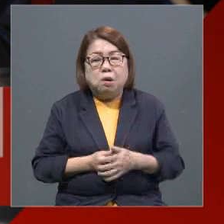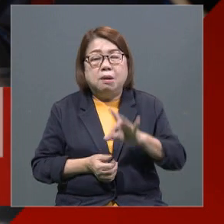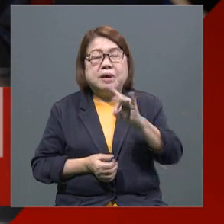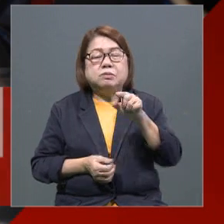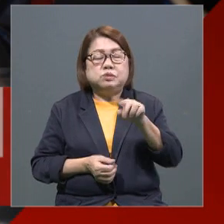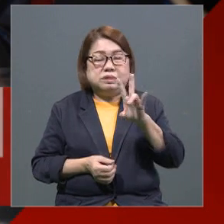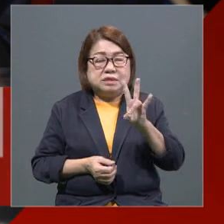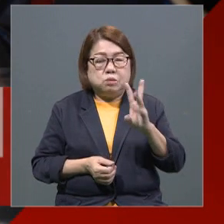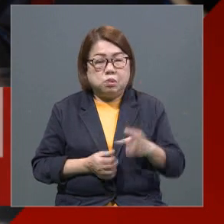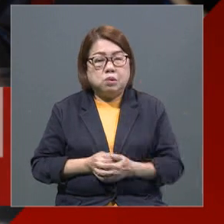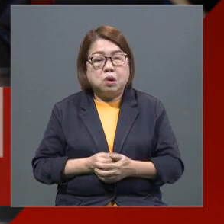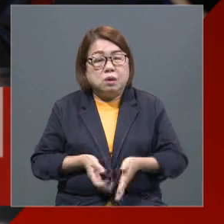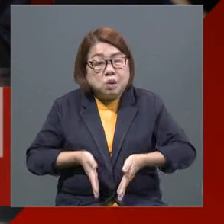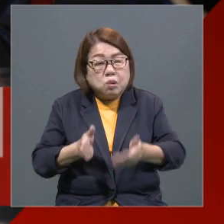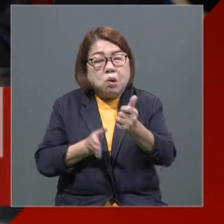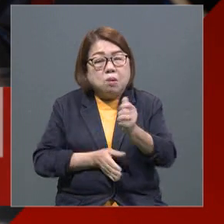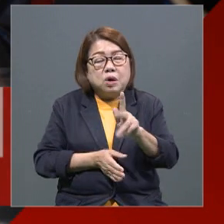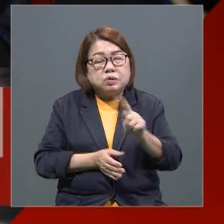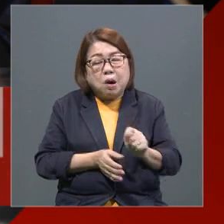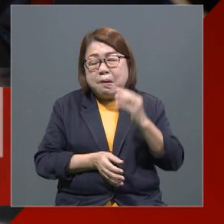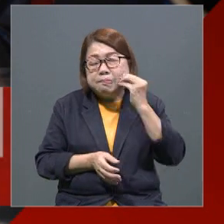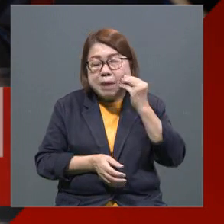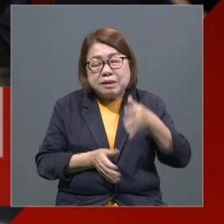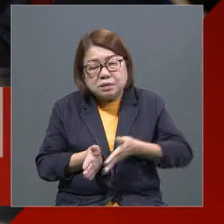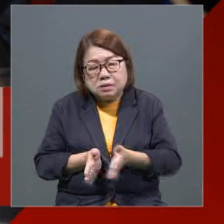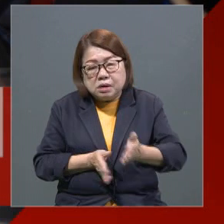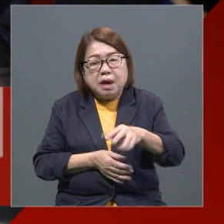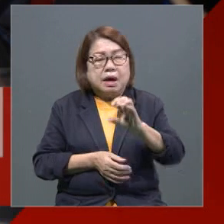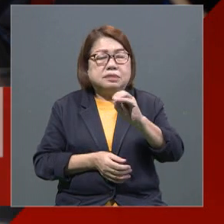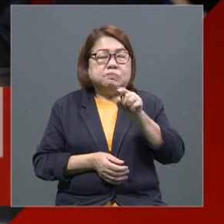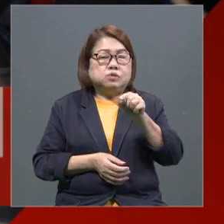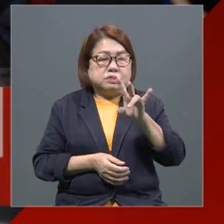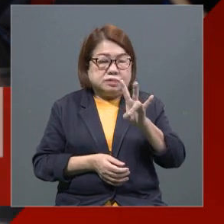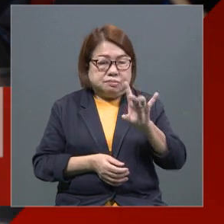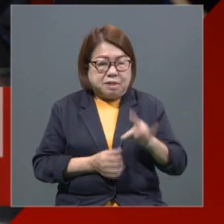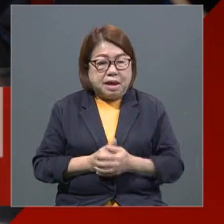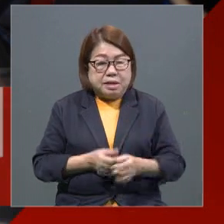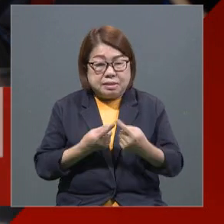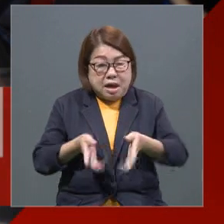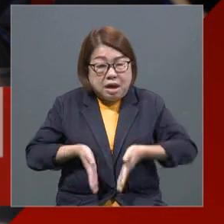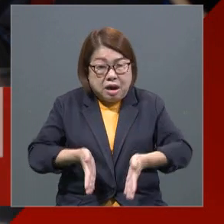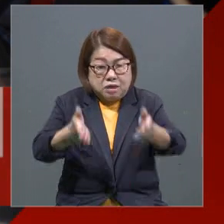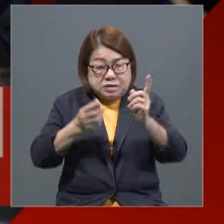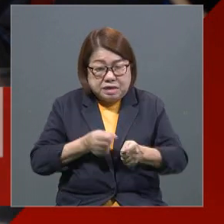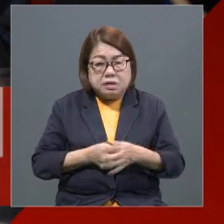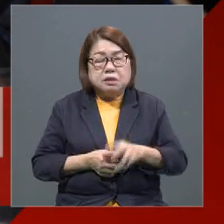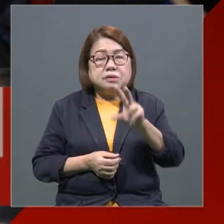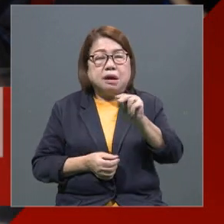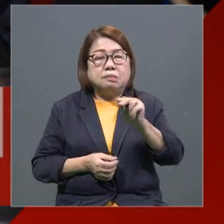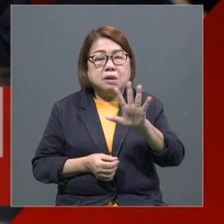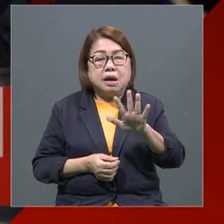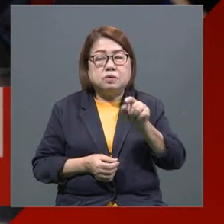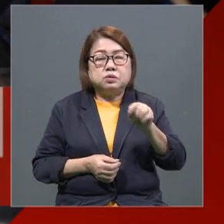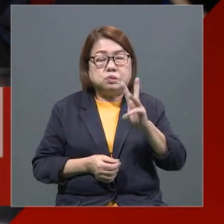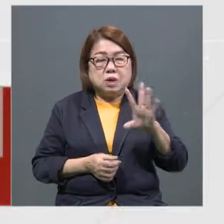ถนนอบตหมู่บ้าน50.7 18%ส่วนทางหลวงค่ะ 35.6 5%